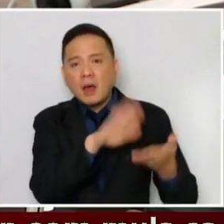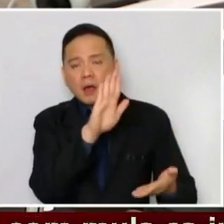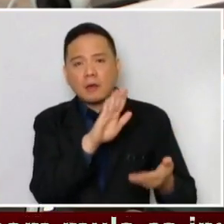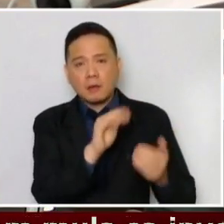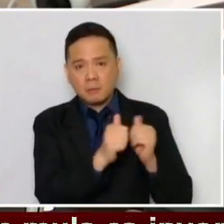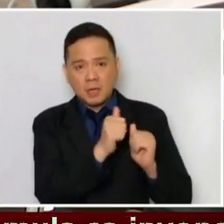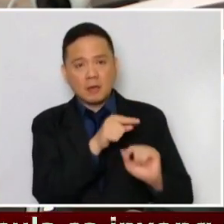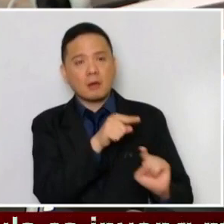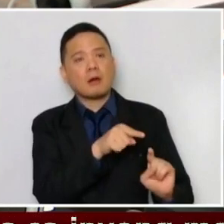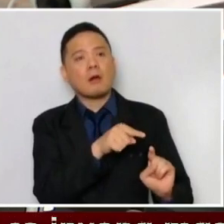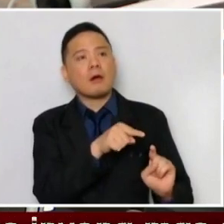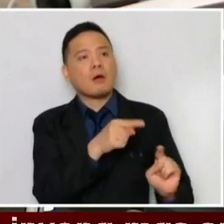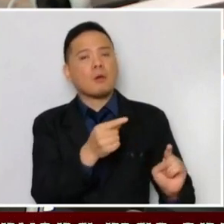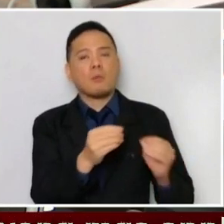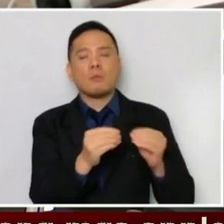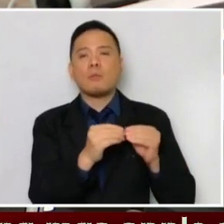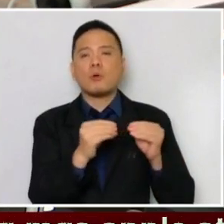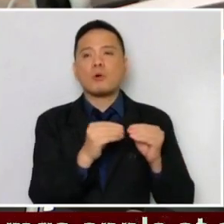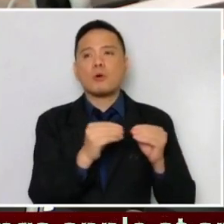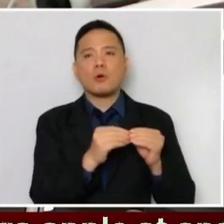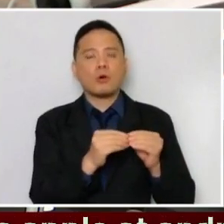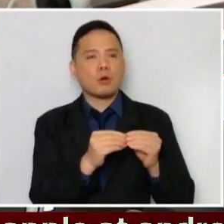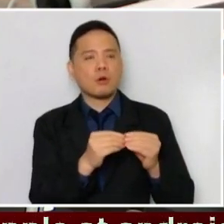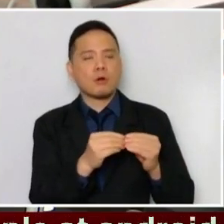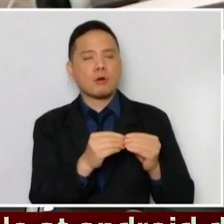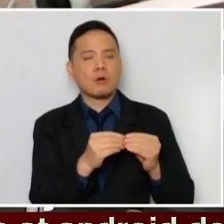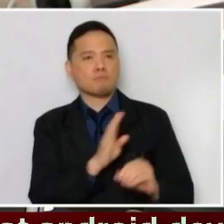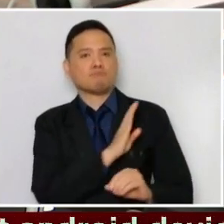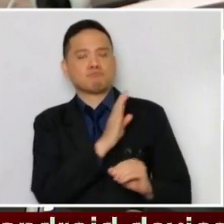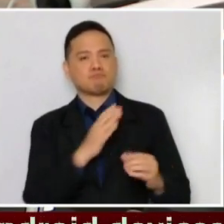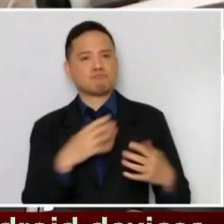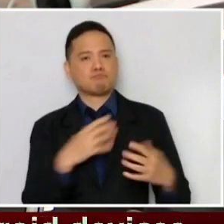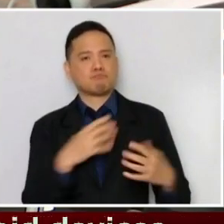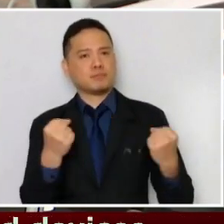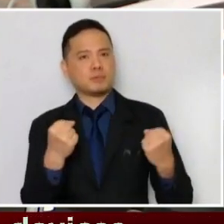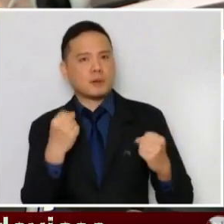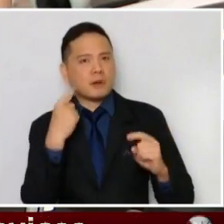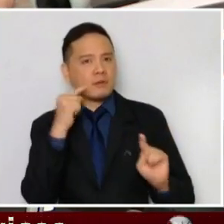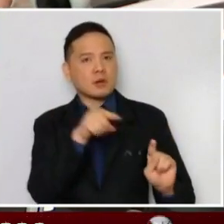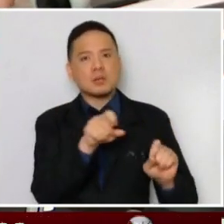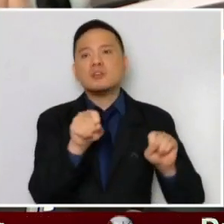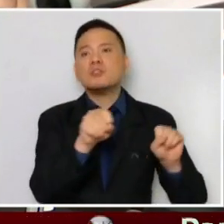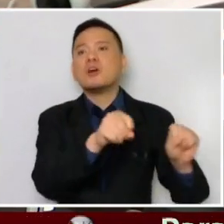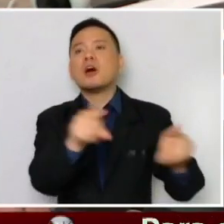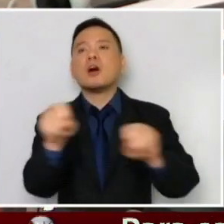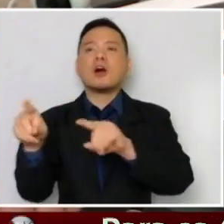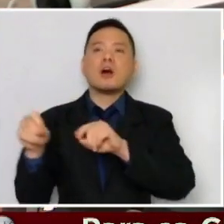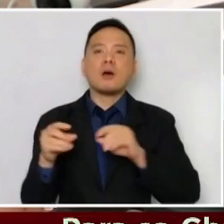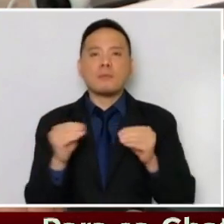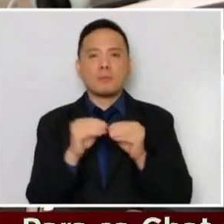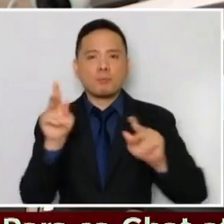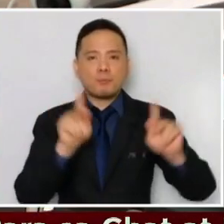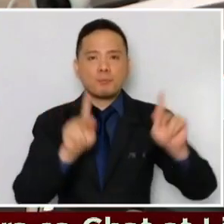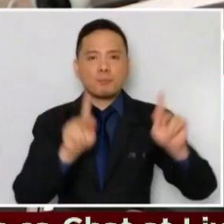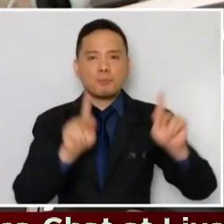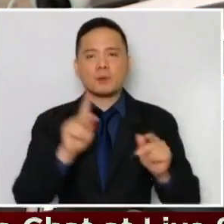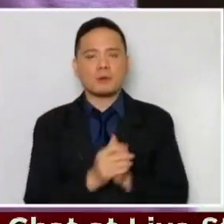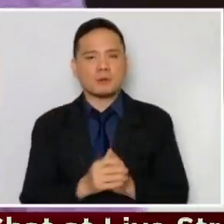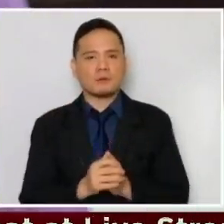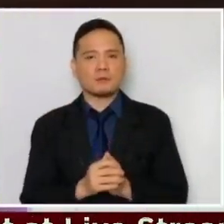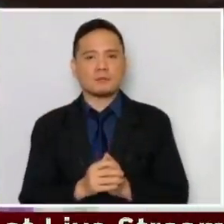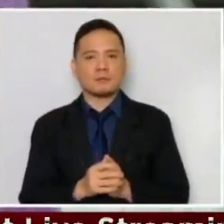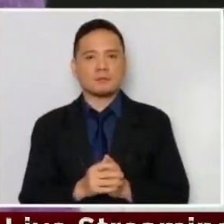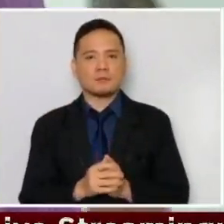lalong nagkakaroon ng lakas ng loob yung mga sellers na patuloy na magbenta ng